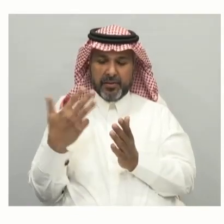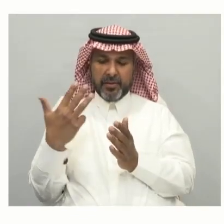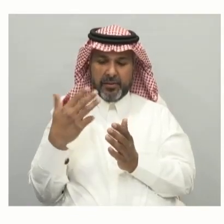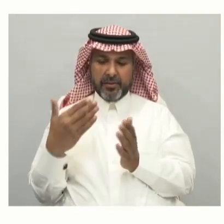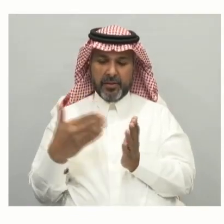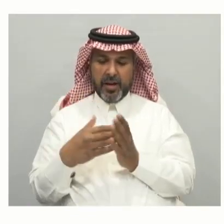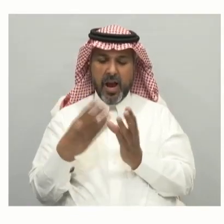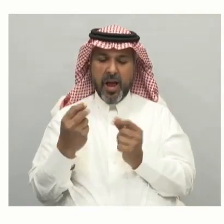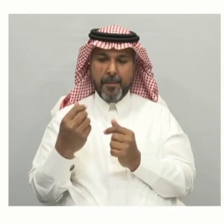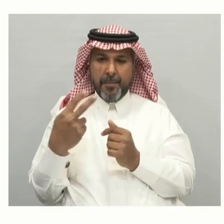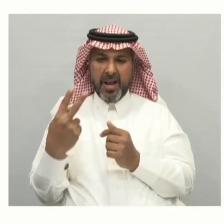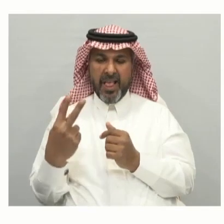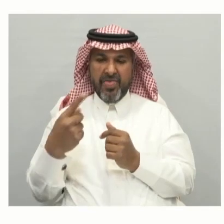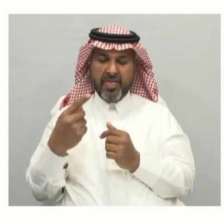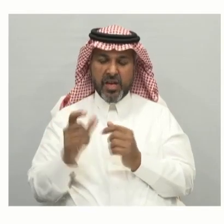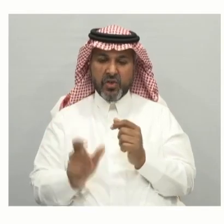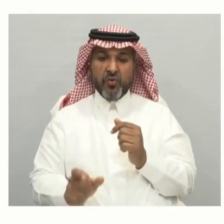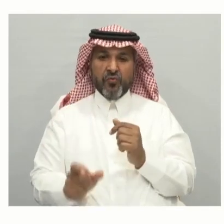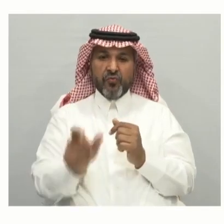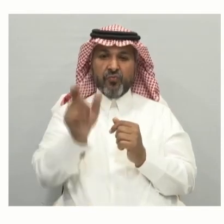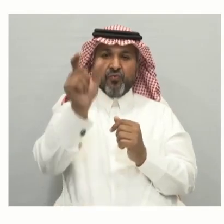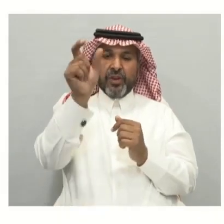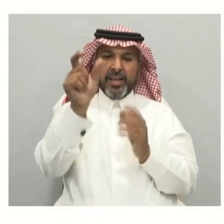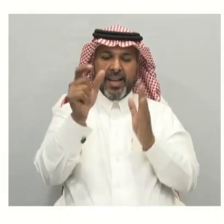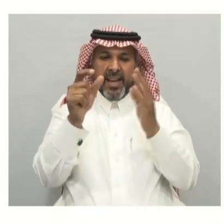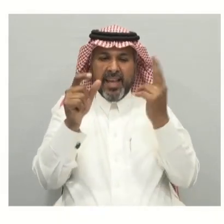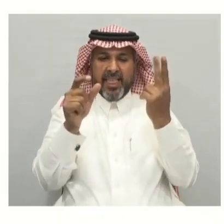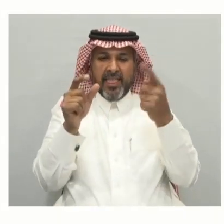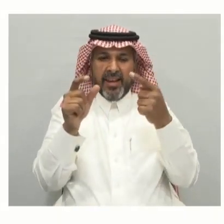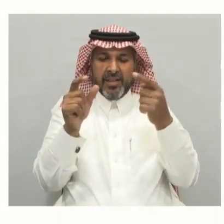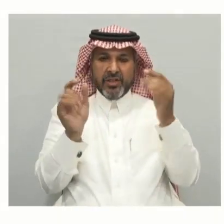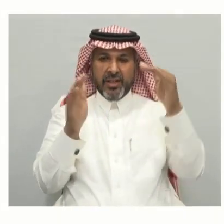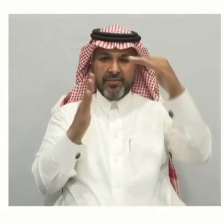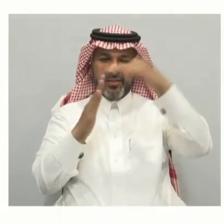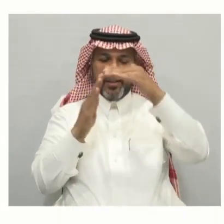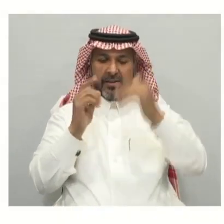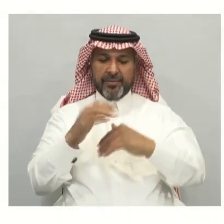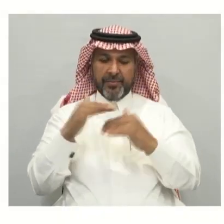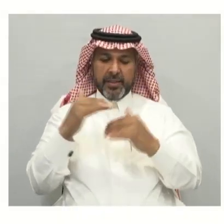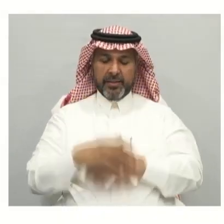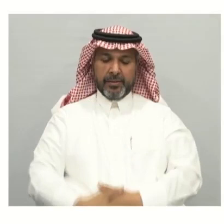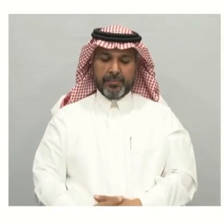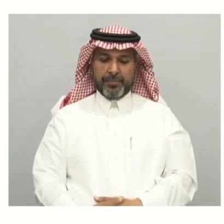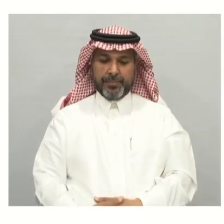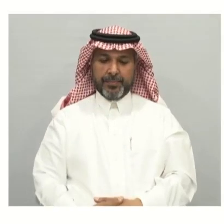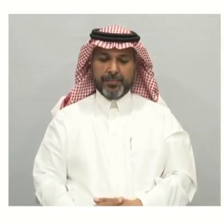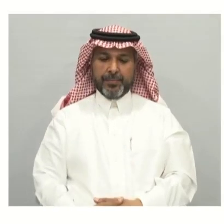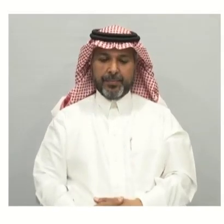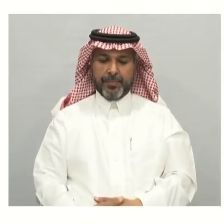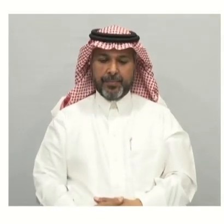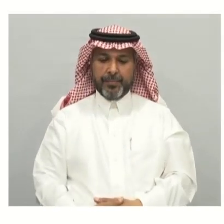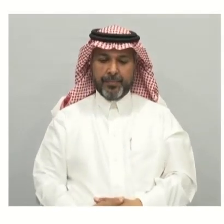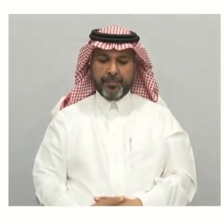هنا هذه الفئه من اربعه الى اربعه وتسعه من عشره عدد تكرارات نرسم الى ان يصل الى تقريبا